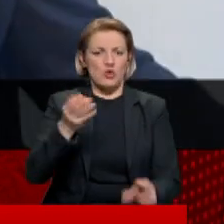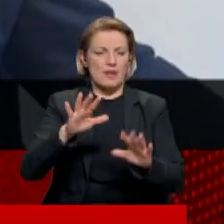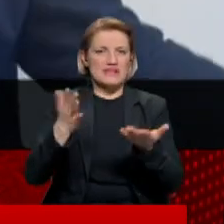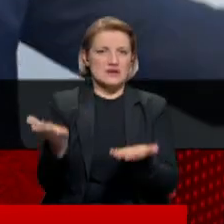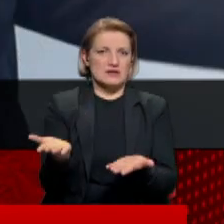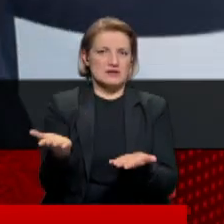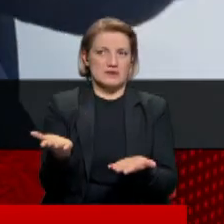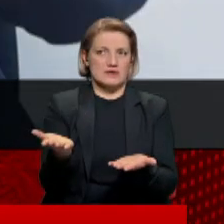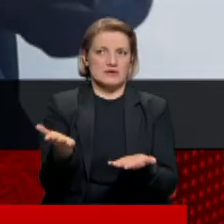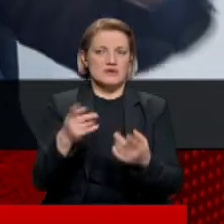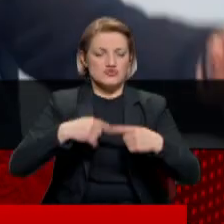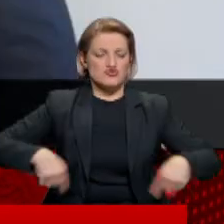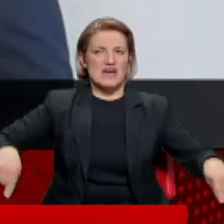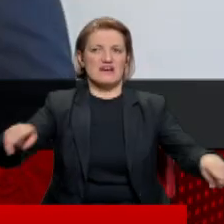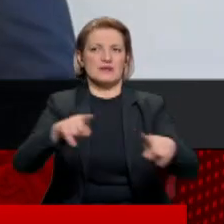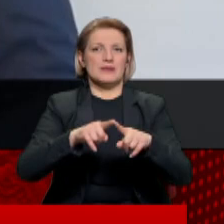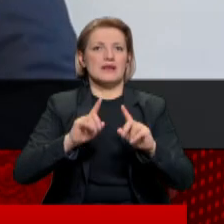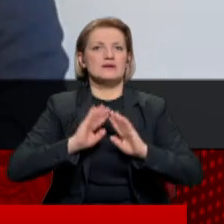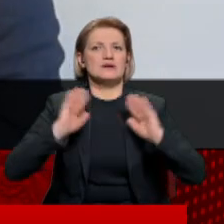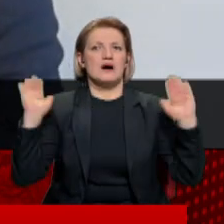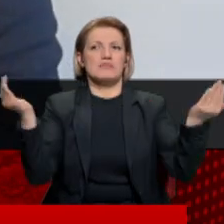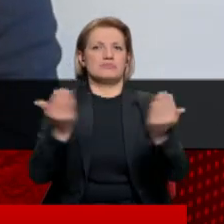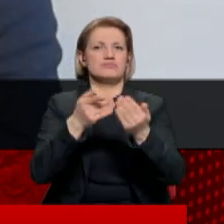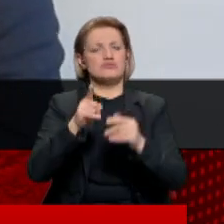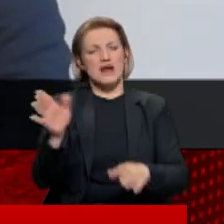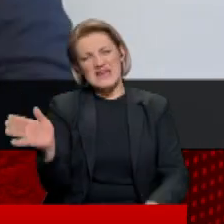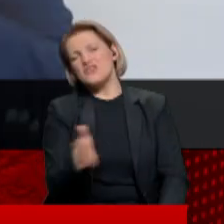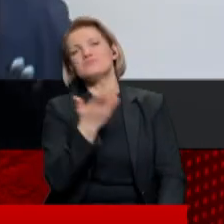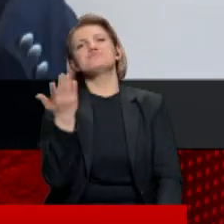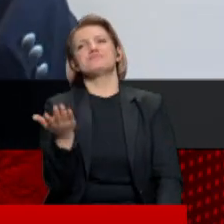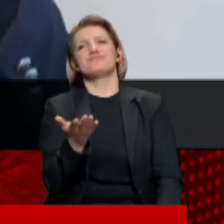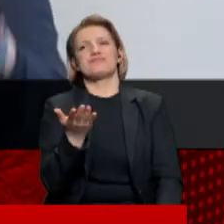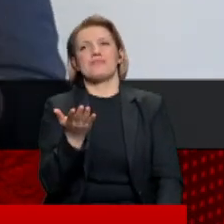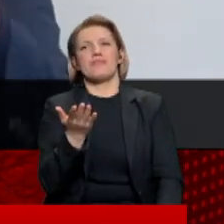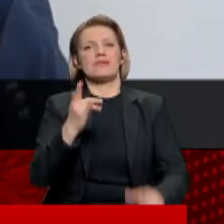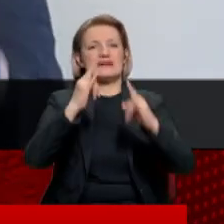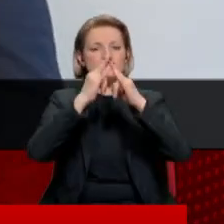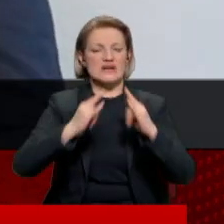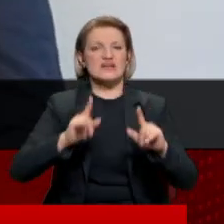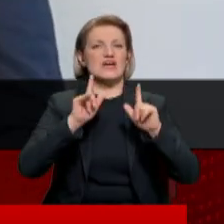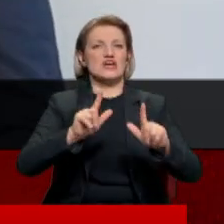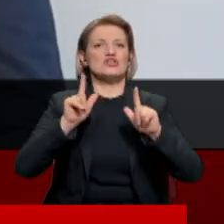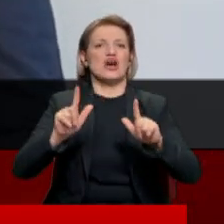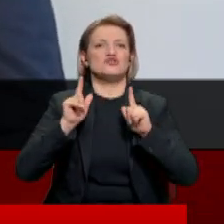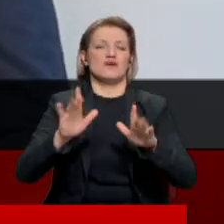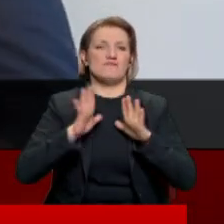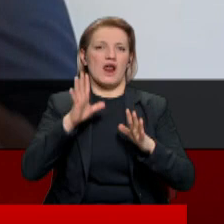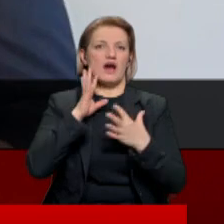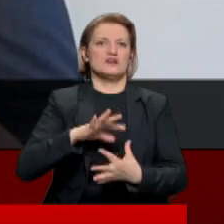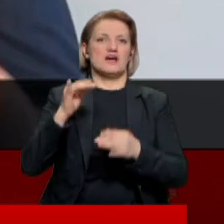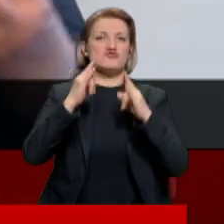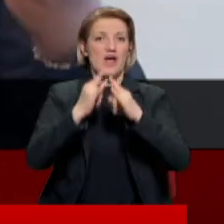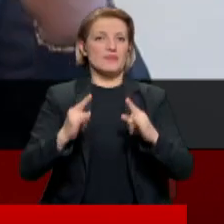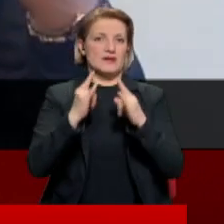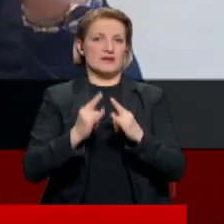olabiliyor. Bu şeyin çevresi çevreli değil. Bunları da geçtim. Bakın, çadıra ihtiyacı var insanların. Çadır